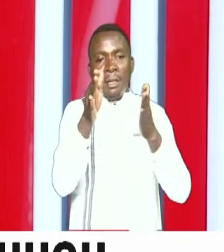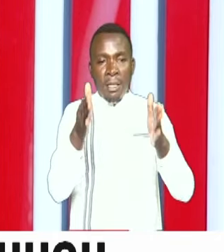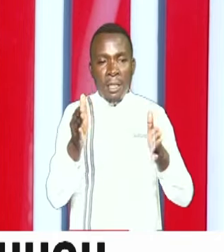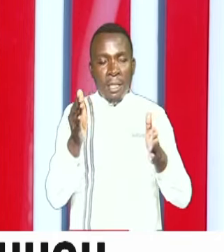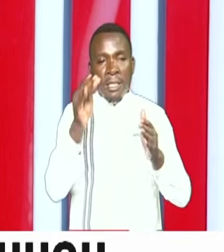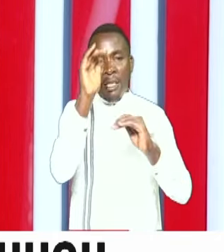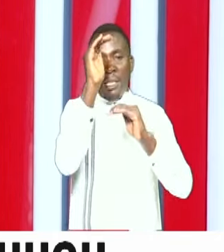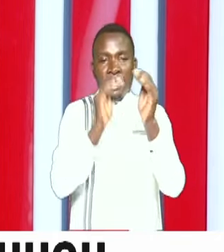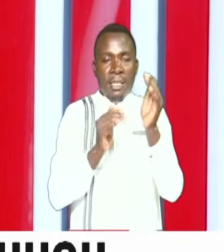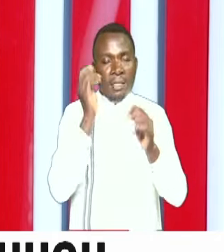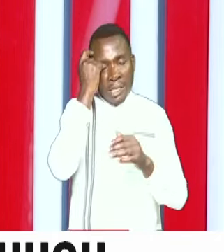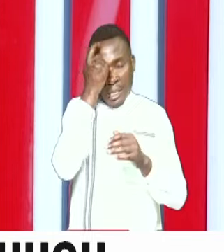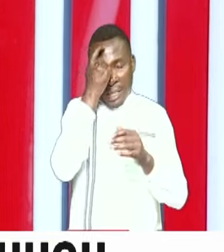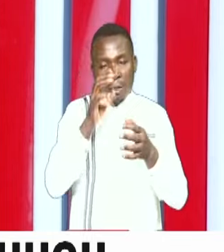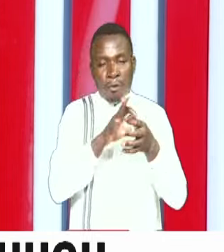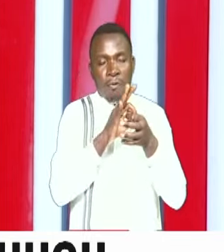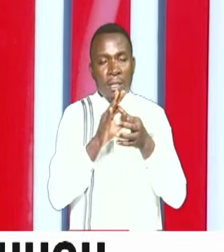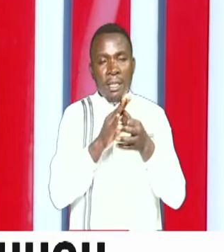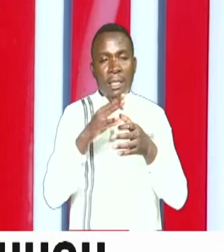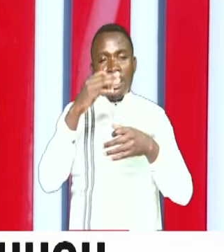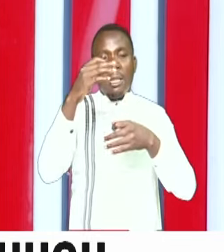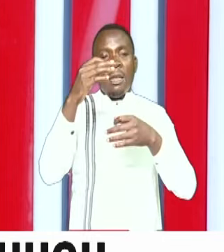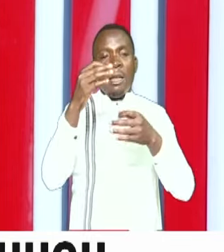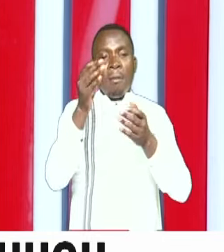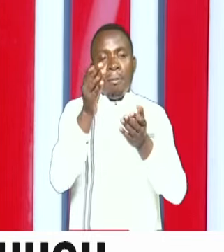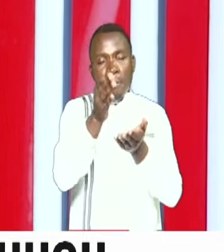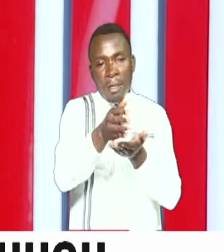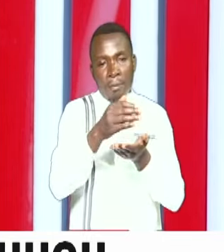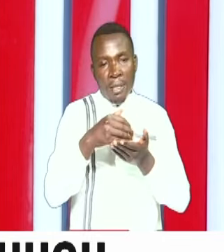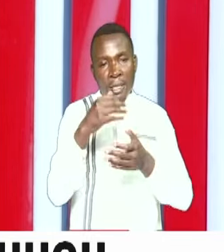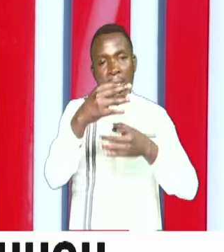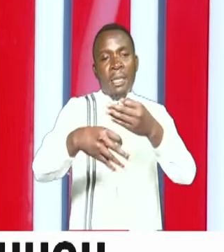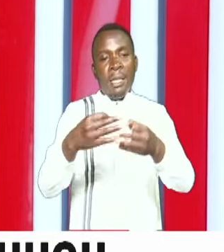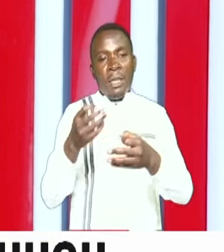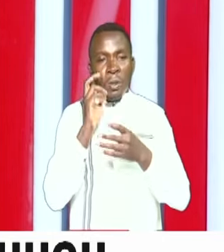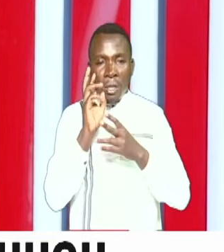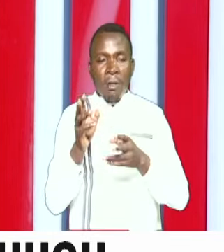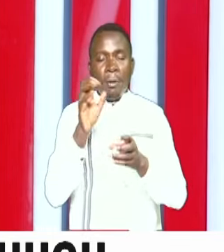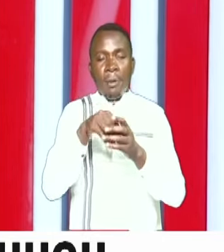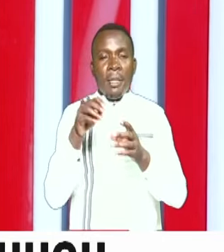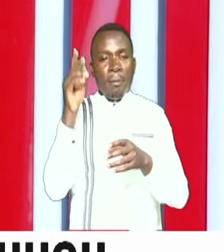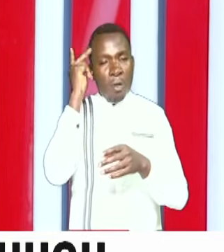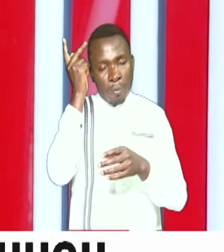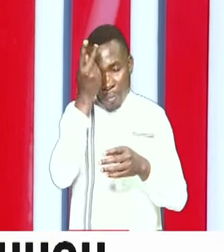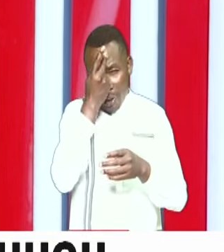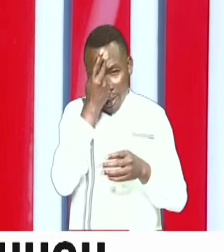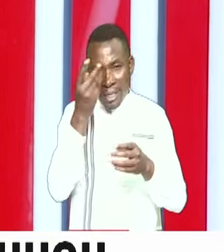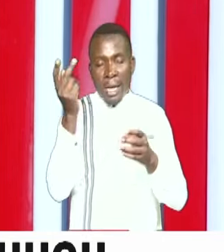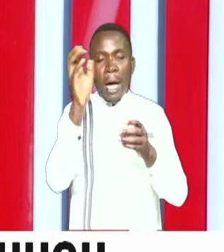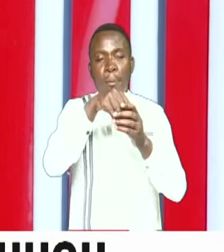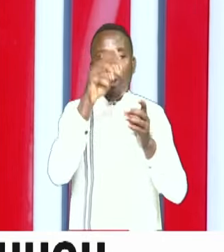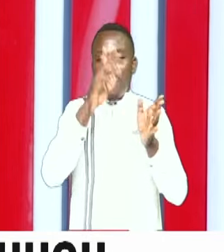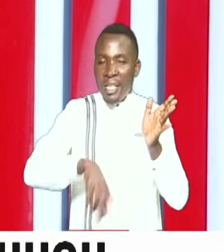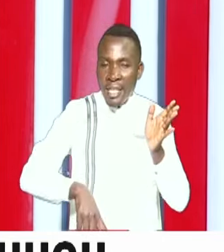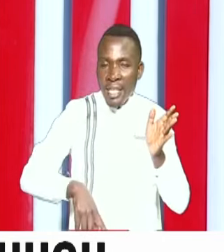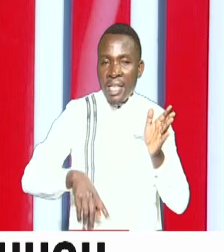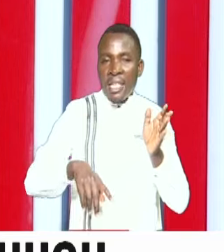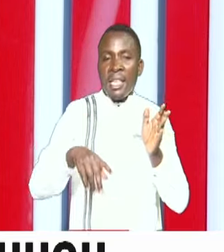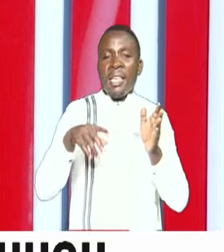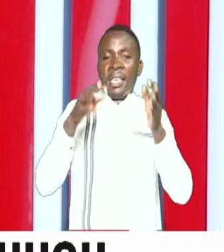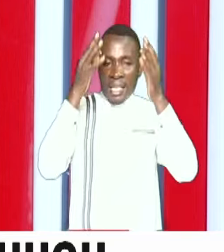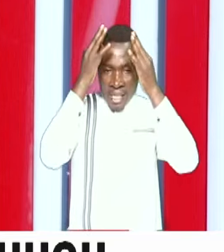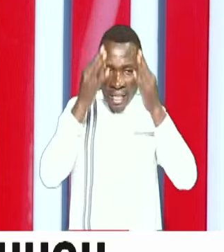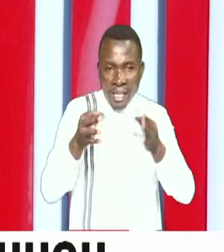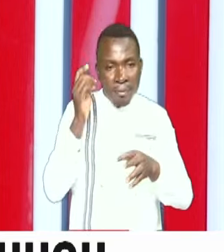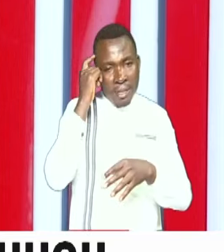sekta ya industry twongere turebe ibikubiye muri politike ni ibihe ingamba za guverinoma z'imyaka 5